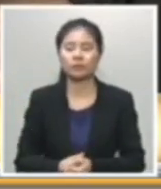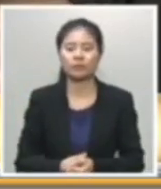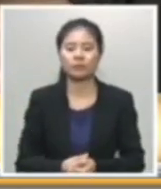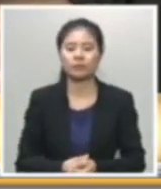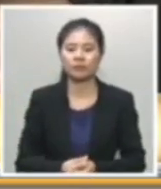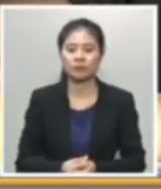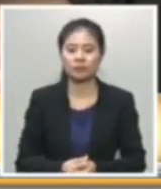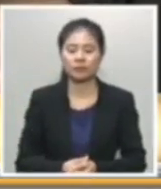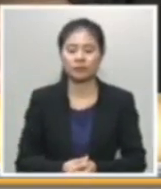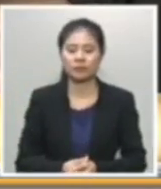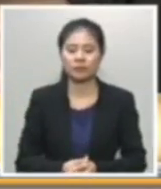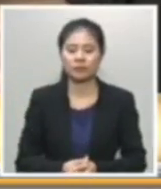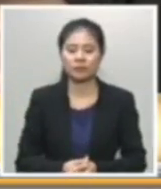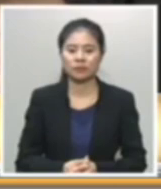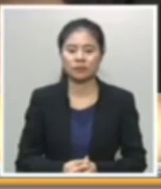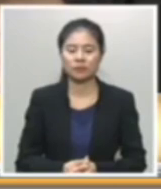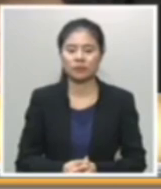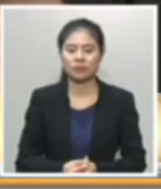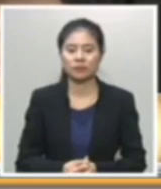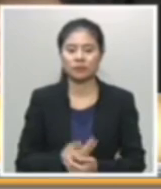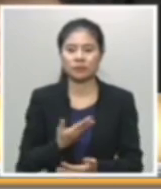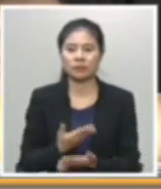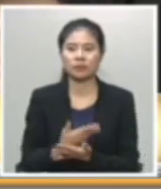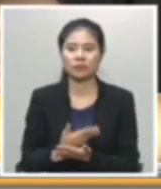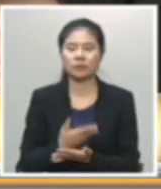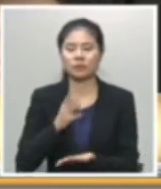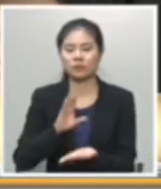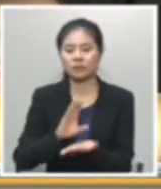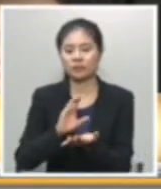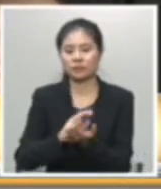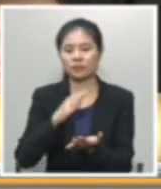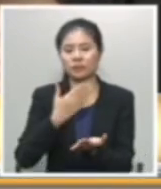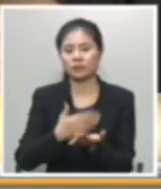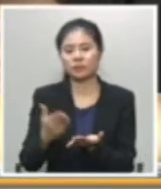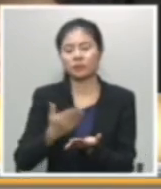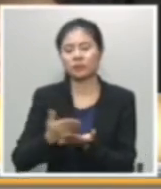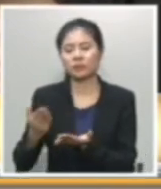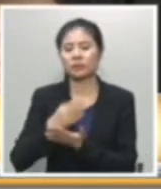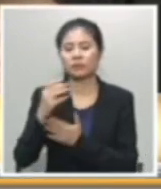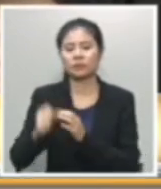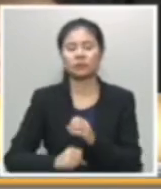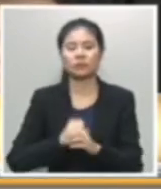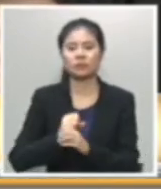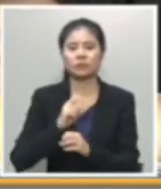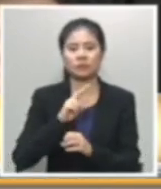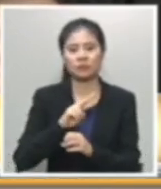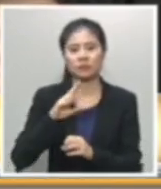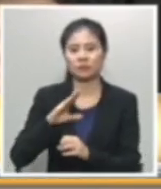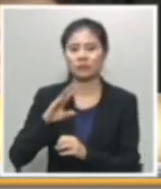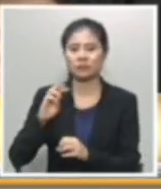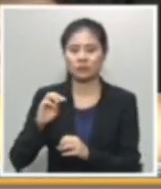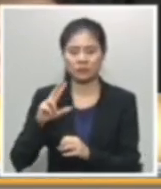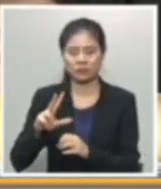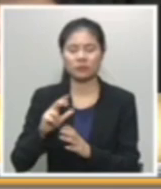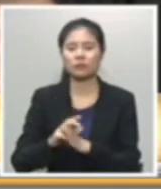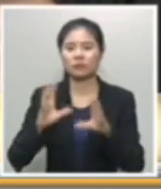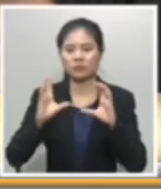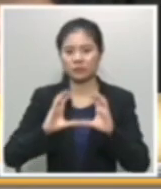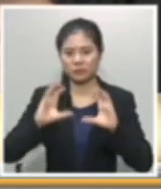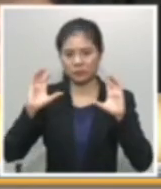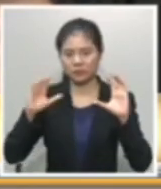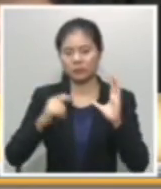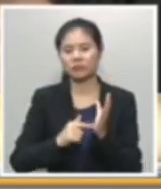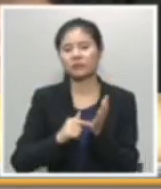ถึงแม้งบประมาณรายจ่ายนะครับปี63ที่รัฐบาลเสนอเข้ามาเนี่ยนะฮะเรายังไม่พิจารณ